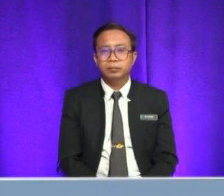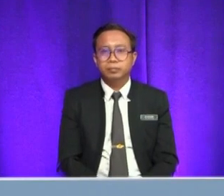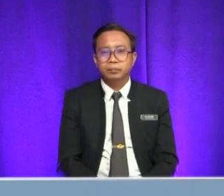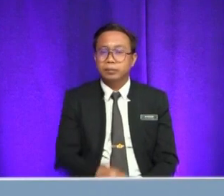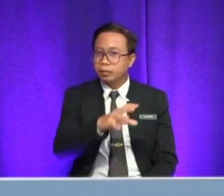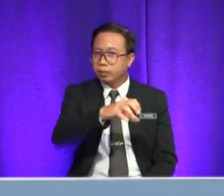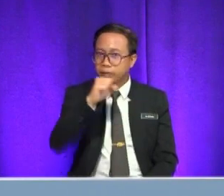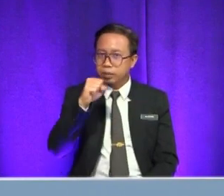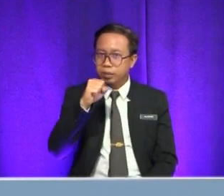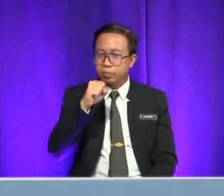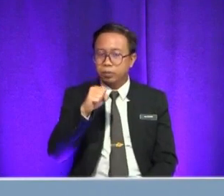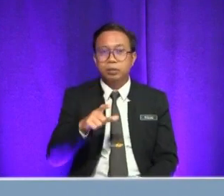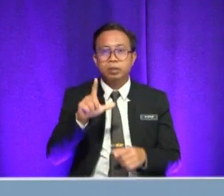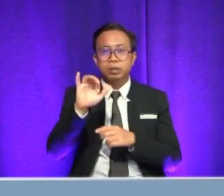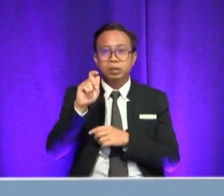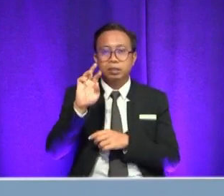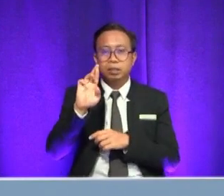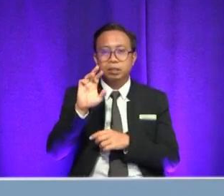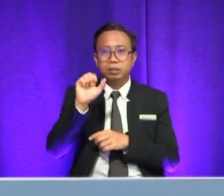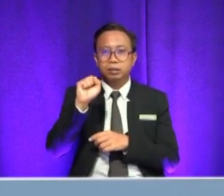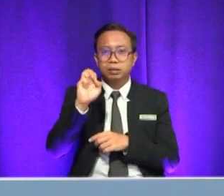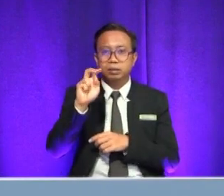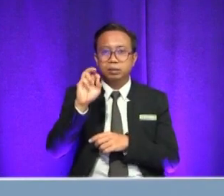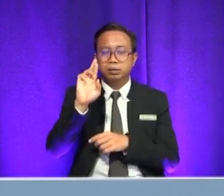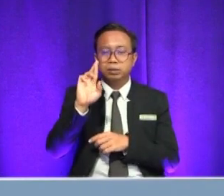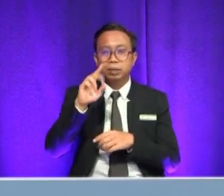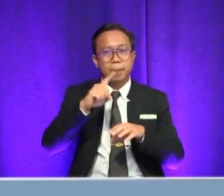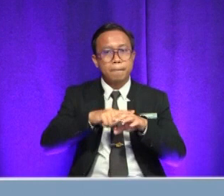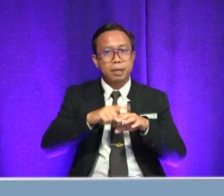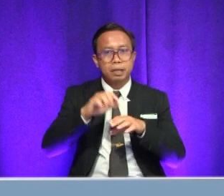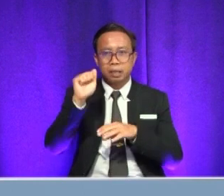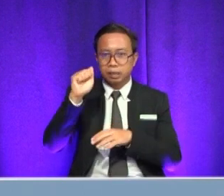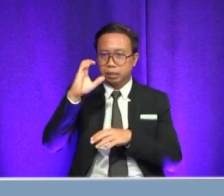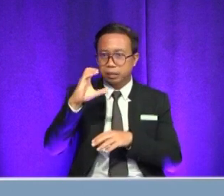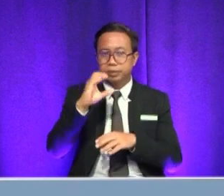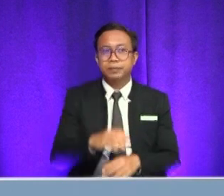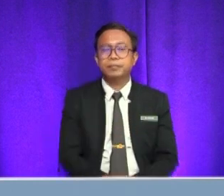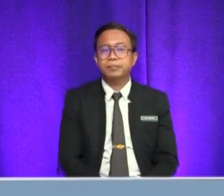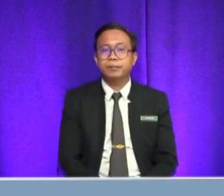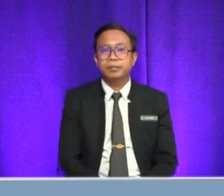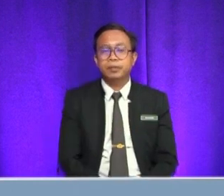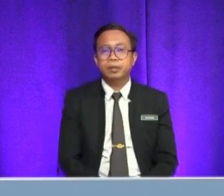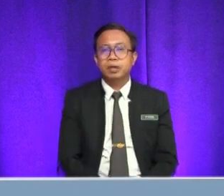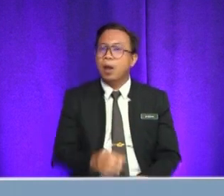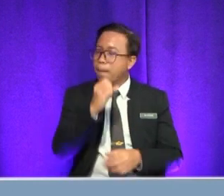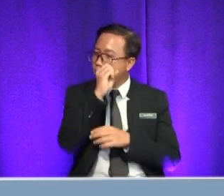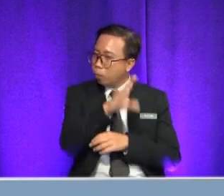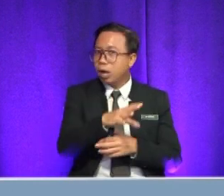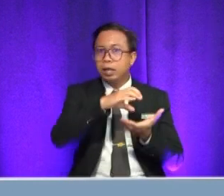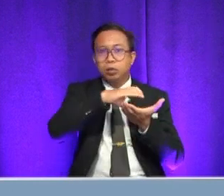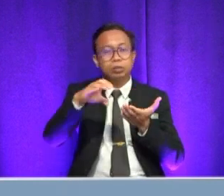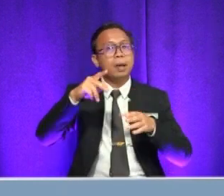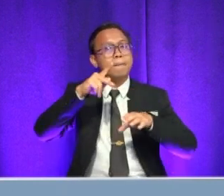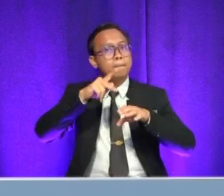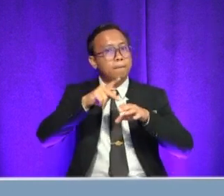Tanggalkan sambungan litar sensor pada unit penyaman udara. Okey, betul. Okey, jadi kita kena buang yang rosak, kita nak pasang yang baru